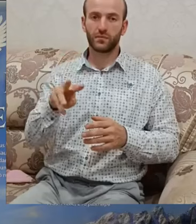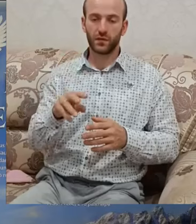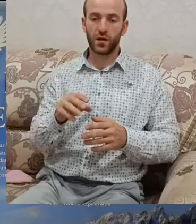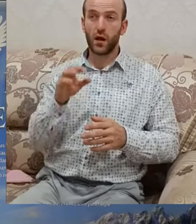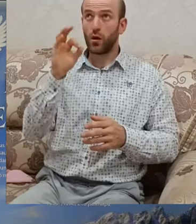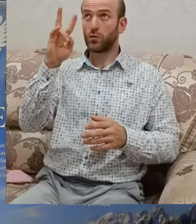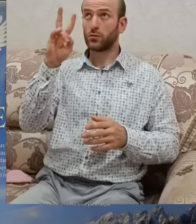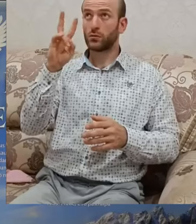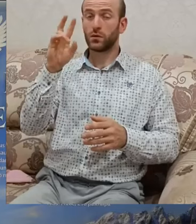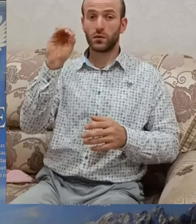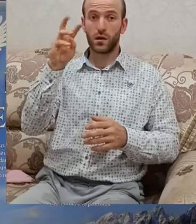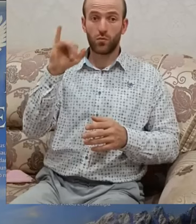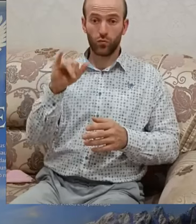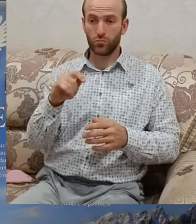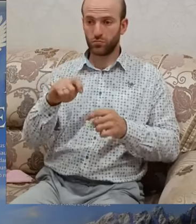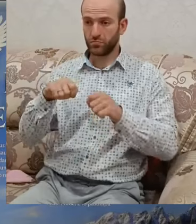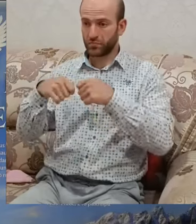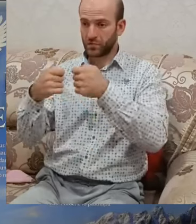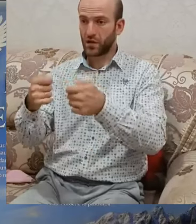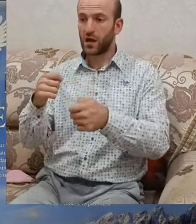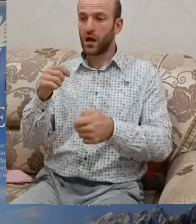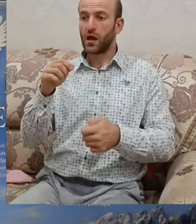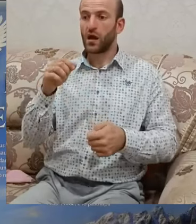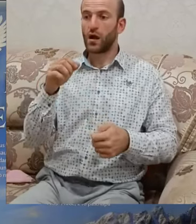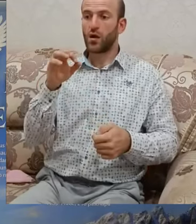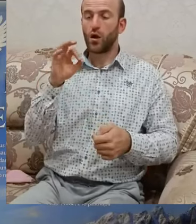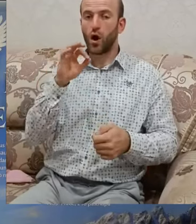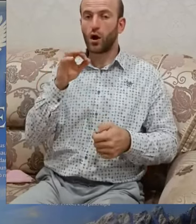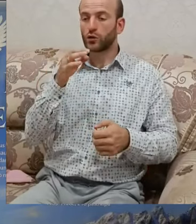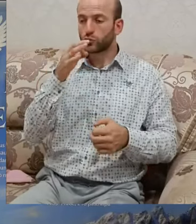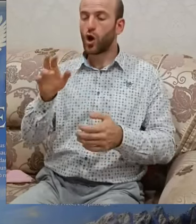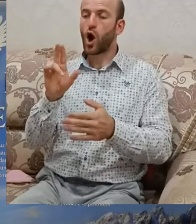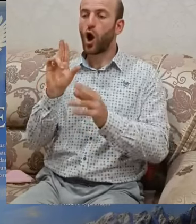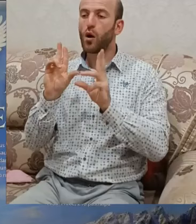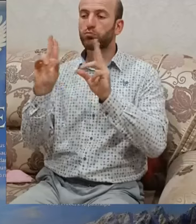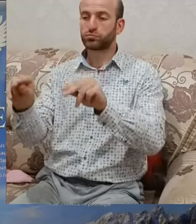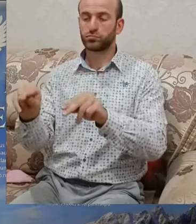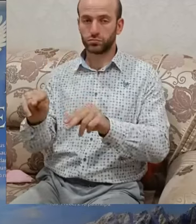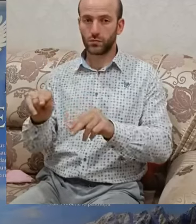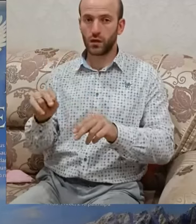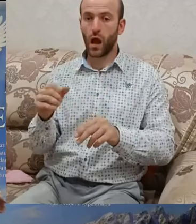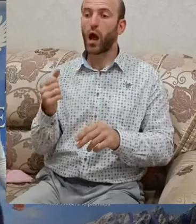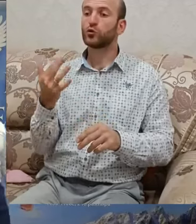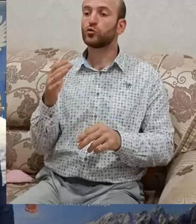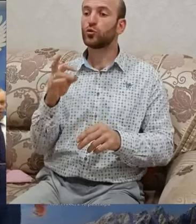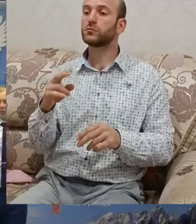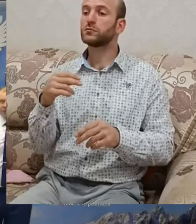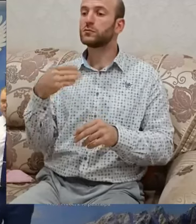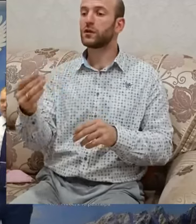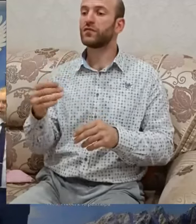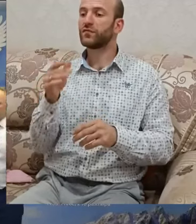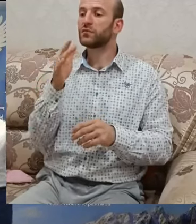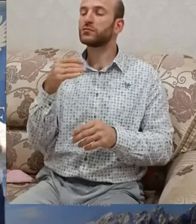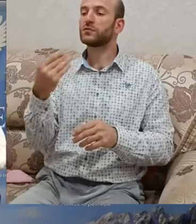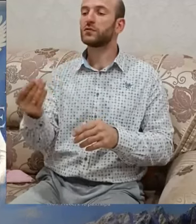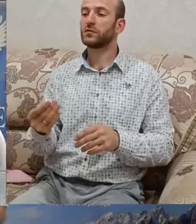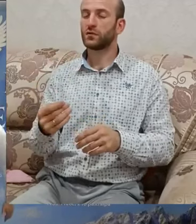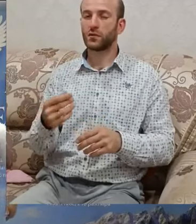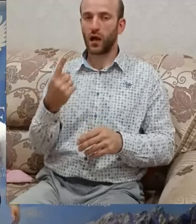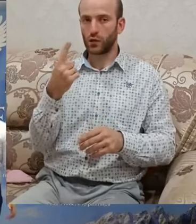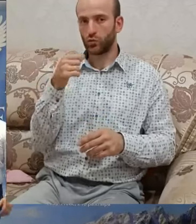dal abitavanie. Kiek laiko jisai tikėjo? A skolko vėrėmenio on vėryl? Praėjo metai, 2-5. Prašli god, 2-5. Visi ant jo